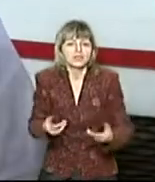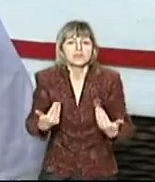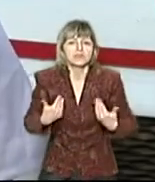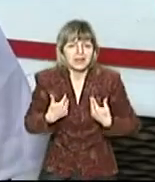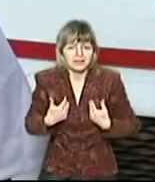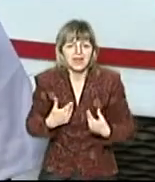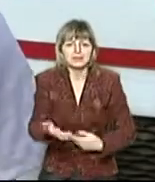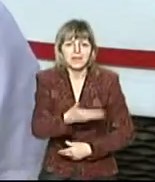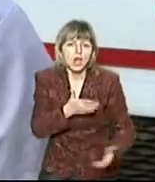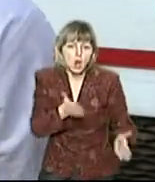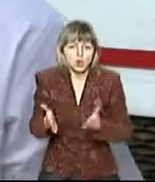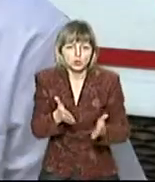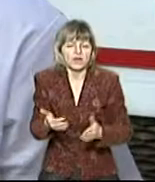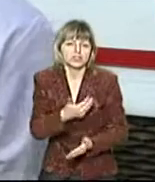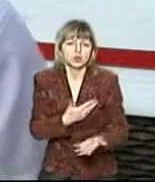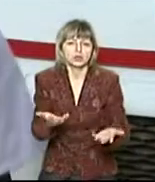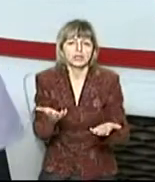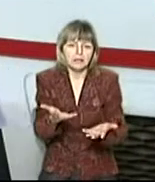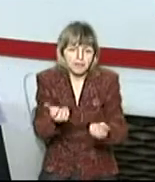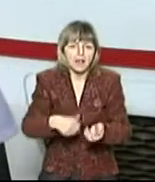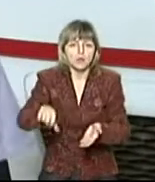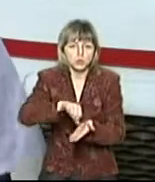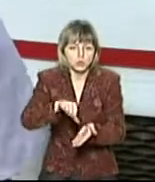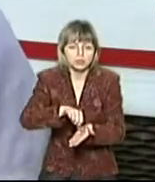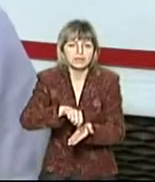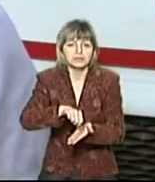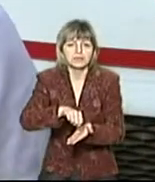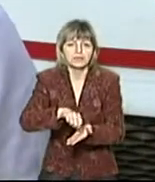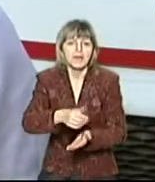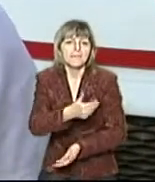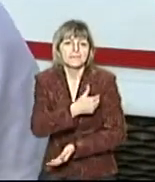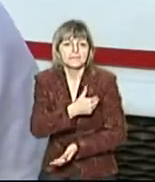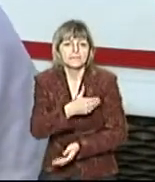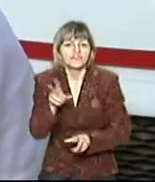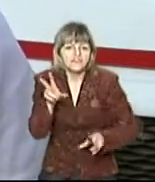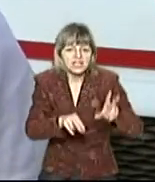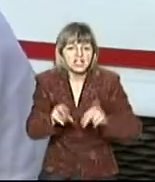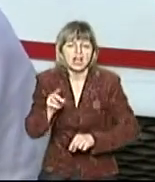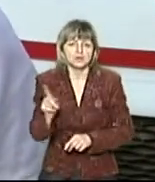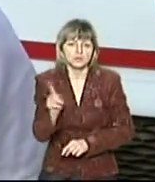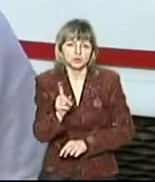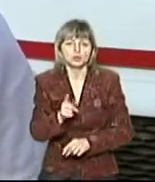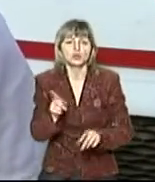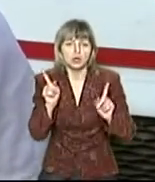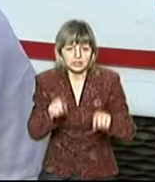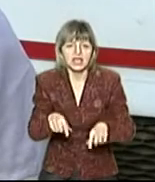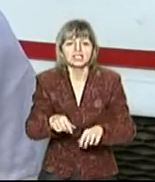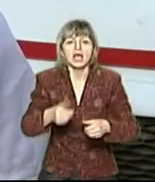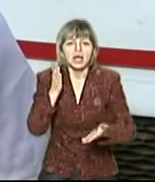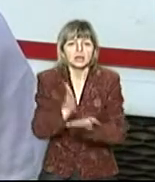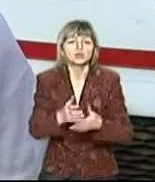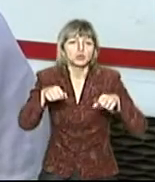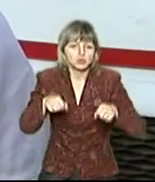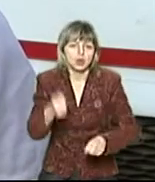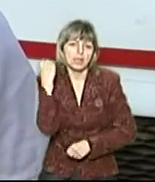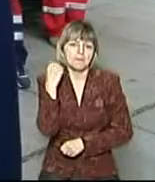ми готувалися, хочемо брати, беремо участь. Вважаємо, що теж достойні перемогти,